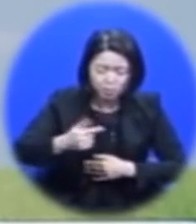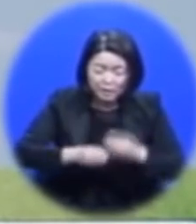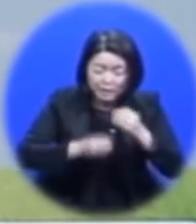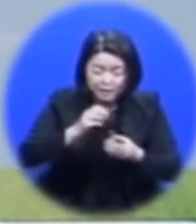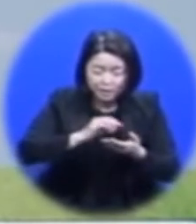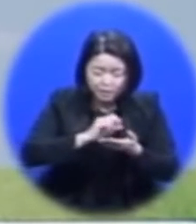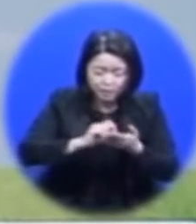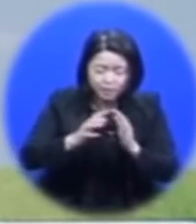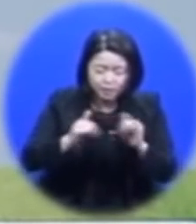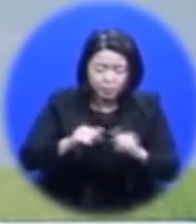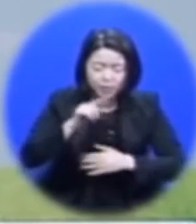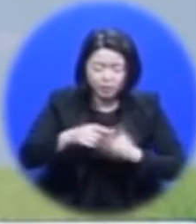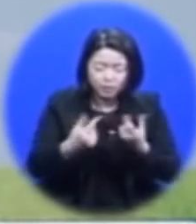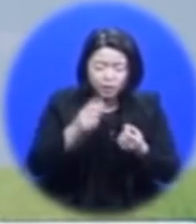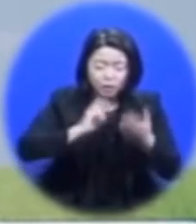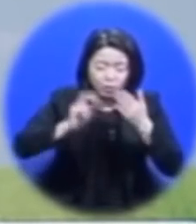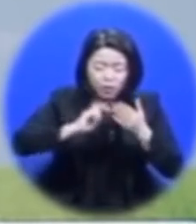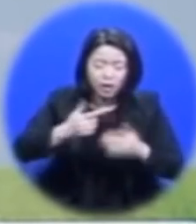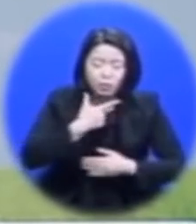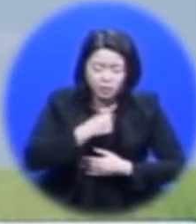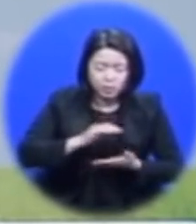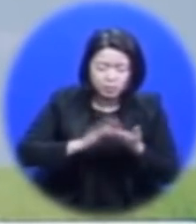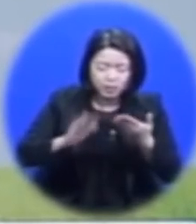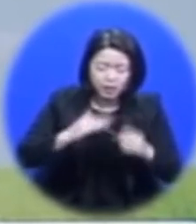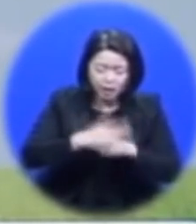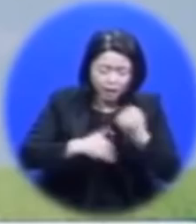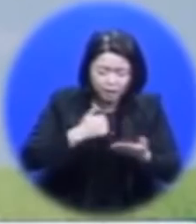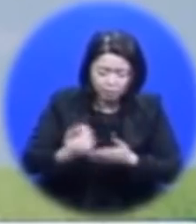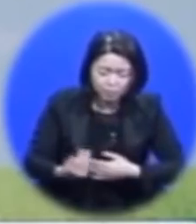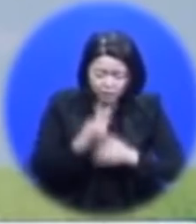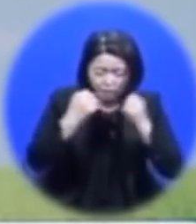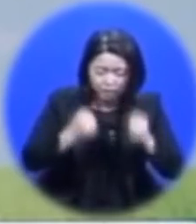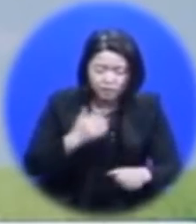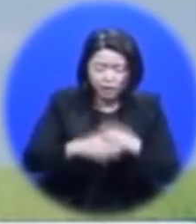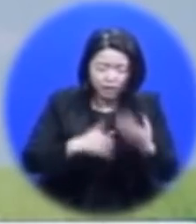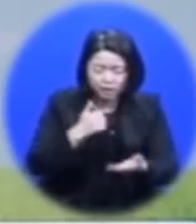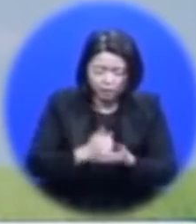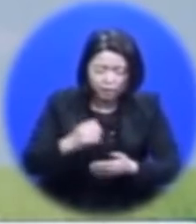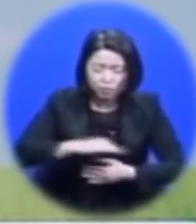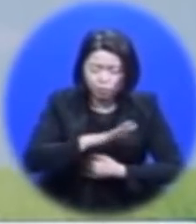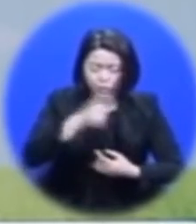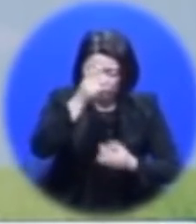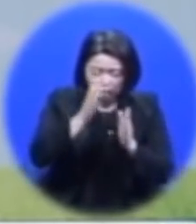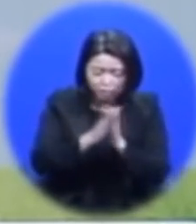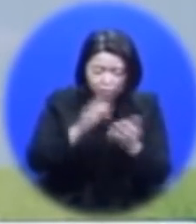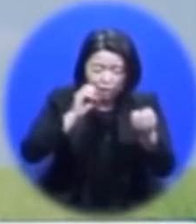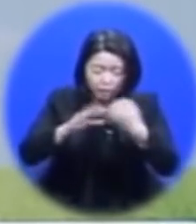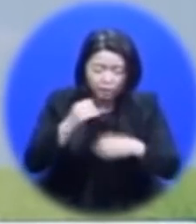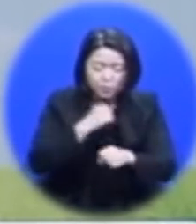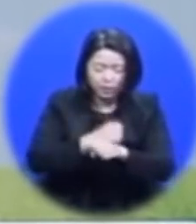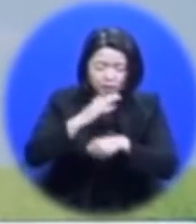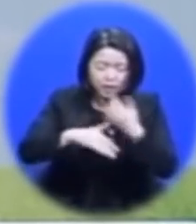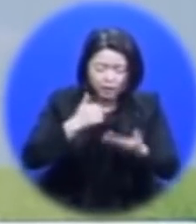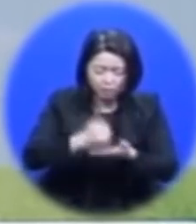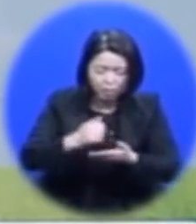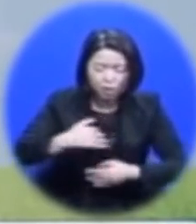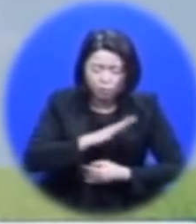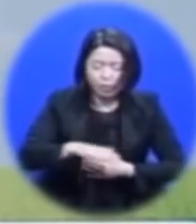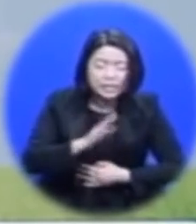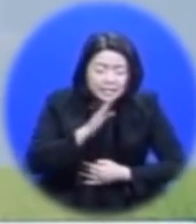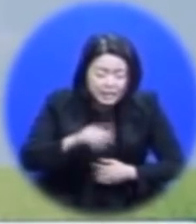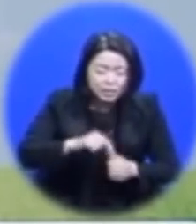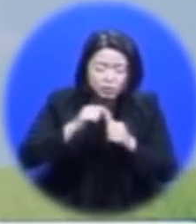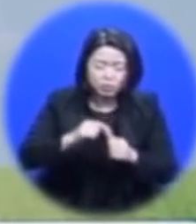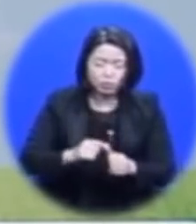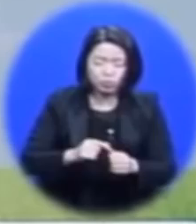시인처럼 그렇게 노래하고 싶습니다. 하나님은 살아계신 하나님이시고 우리의 기도에 응답하신 하나님이고 우리를 진정으로